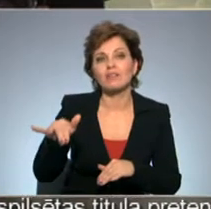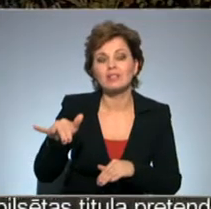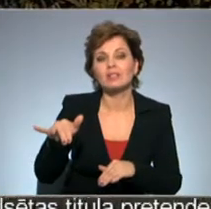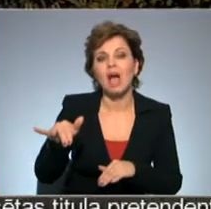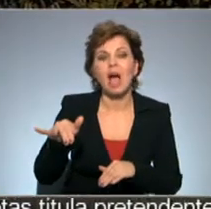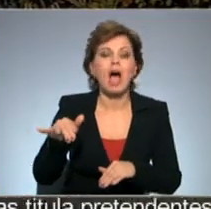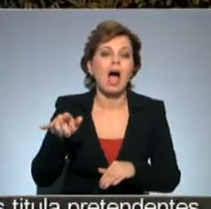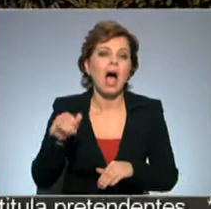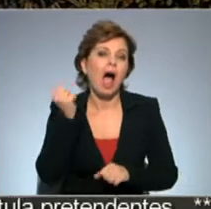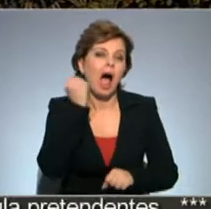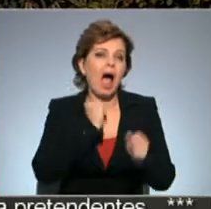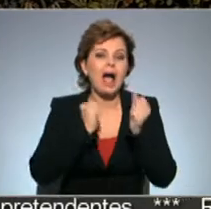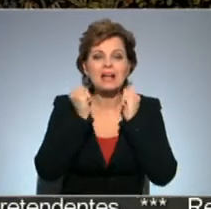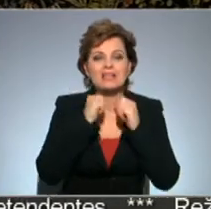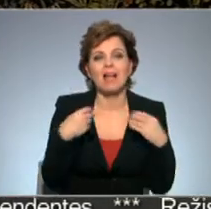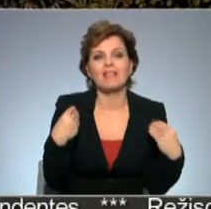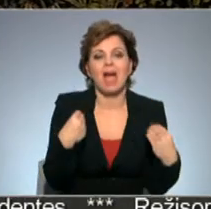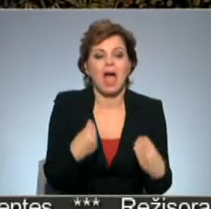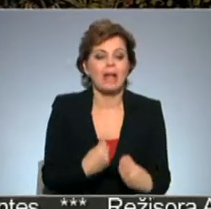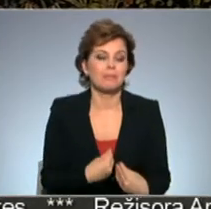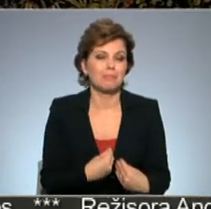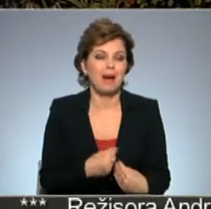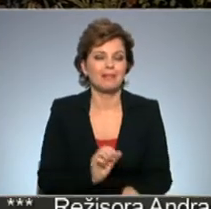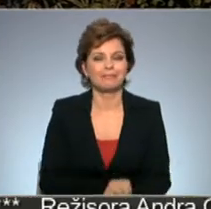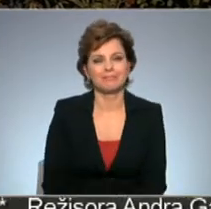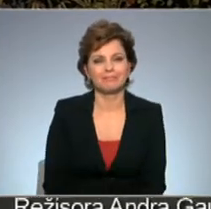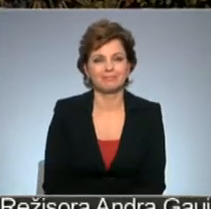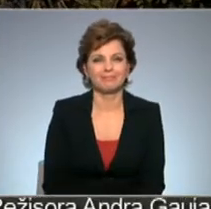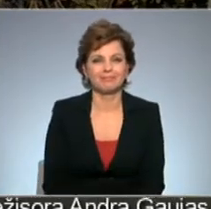tēlā. Tā, padodiet cimdus.